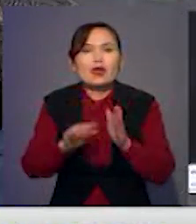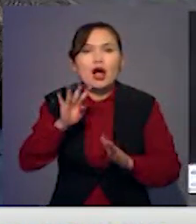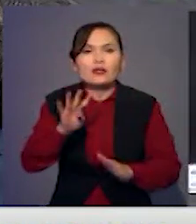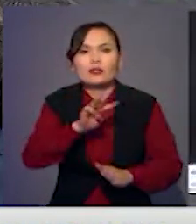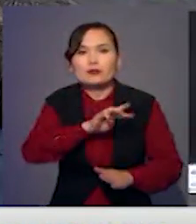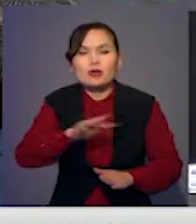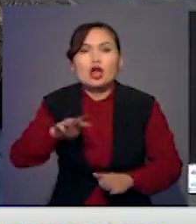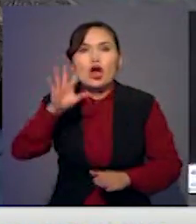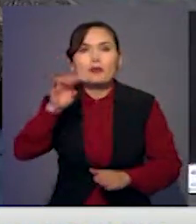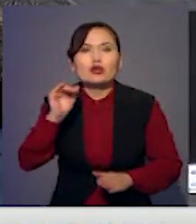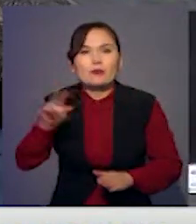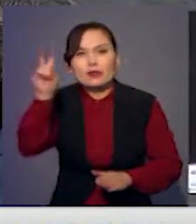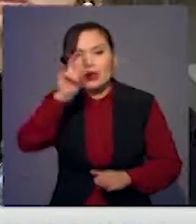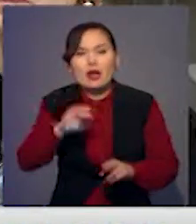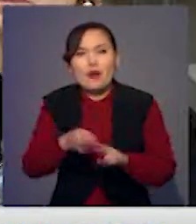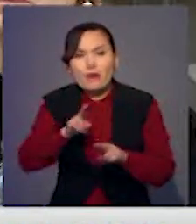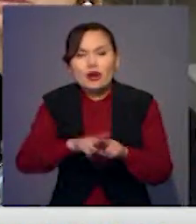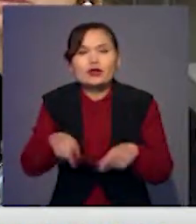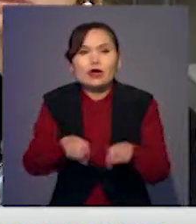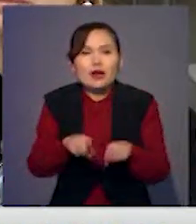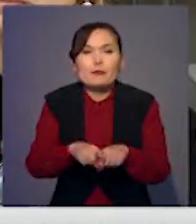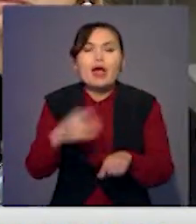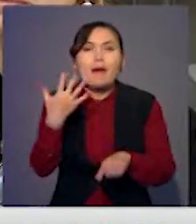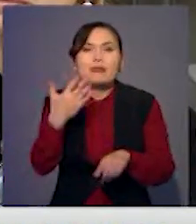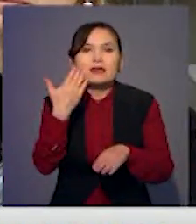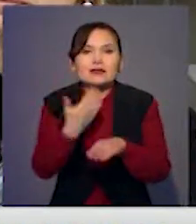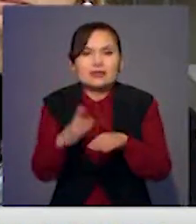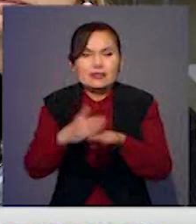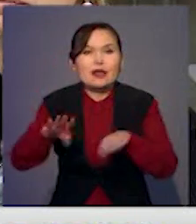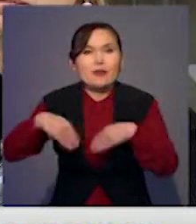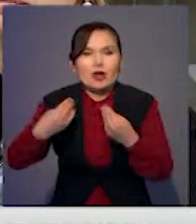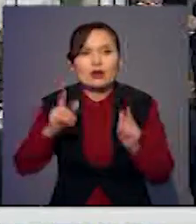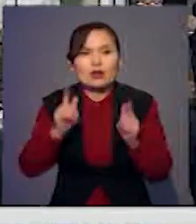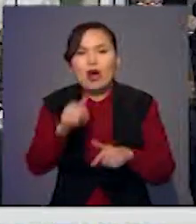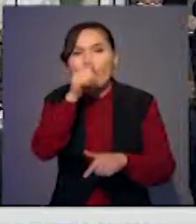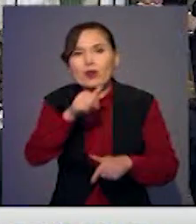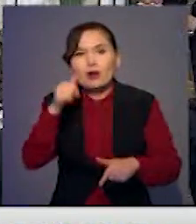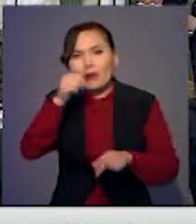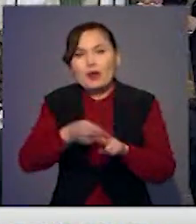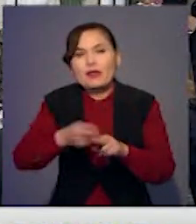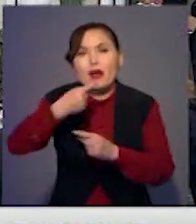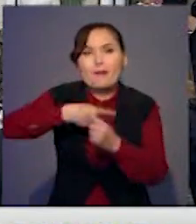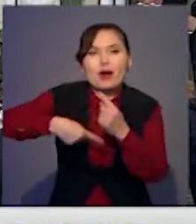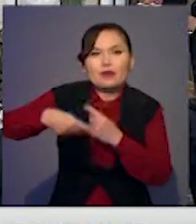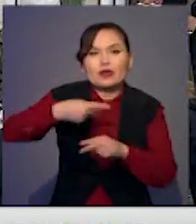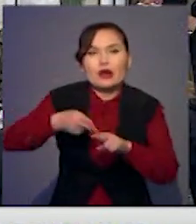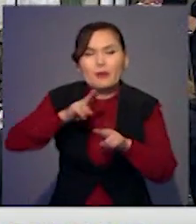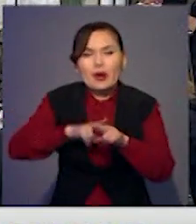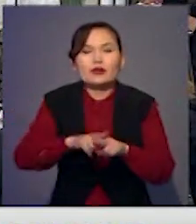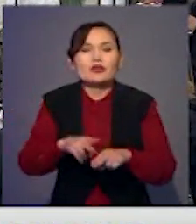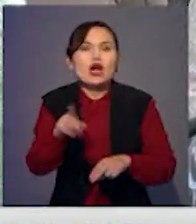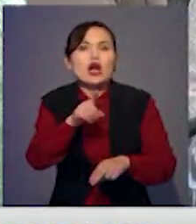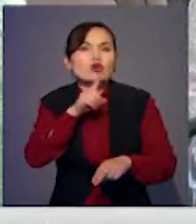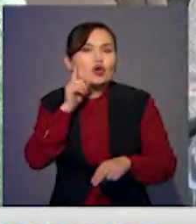64 миллион 500 мың долларға тең 5 несие желісін құрды. Сондай-ақ былтыр консалтинг, бизнес, коучинг, тәлімгерлік